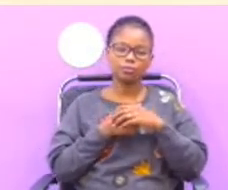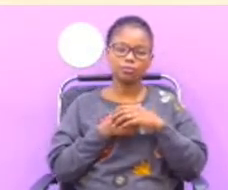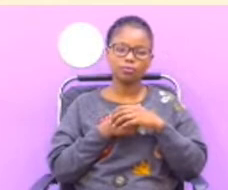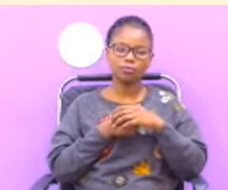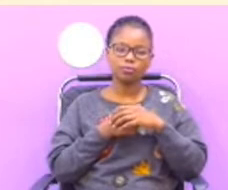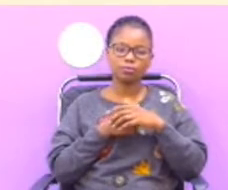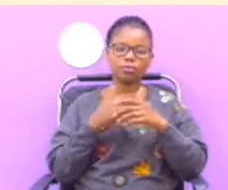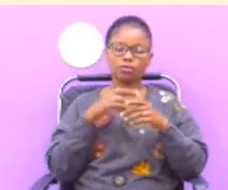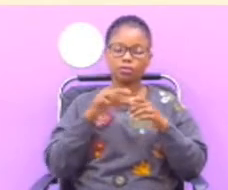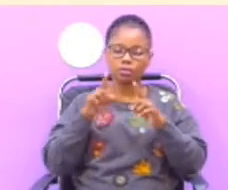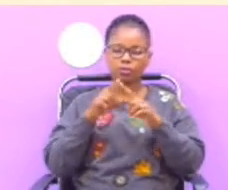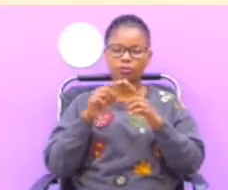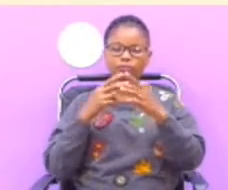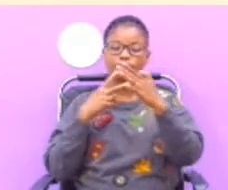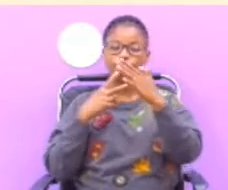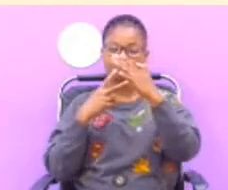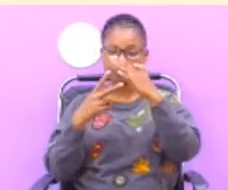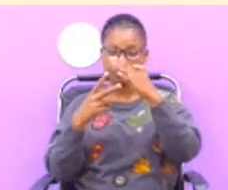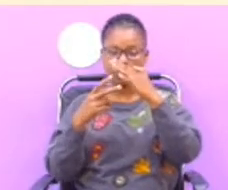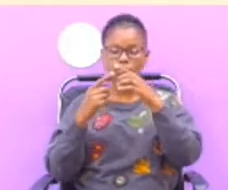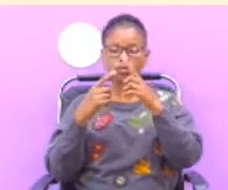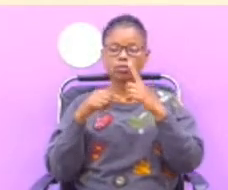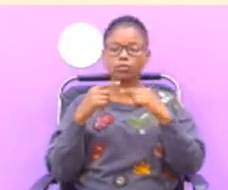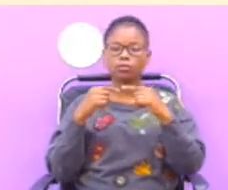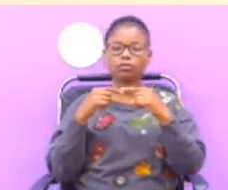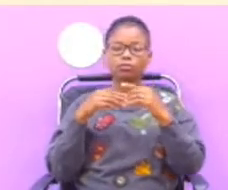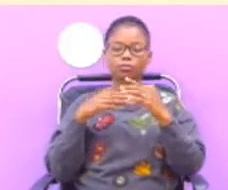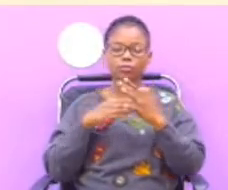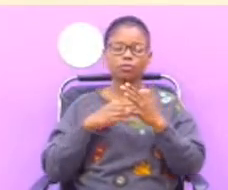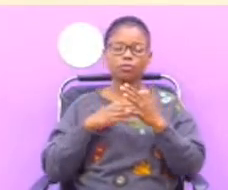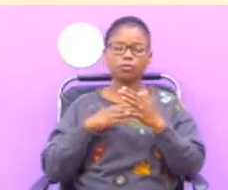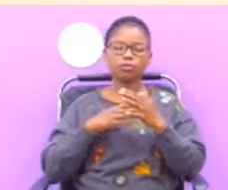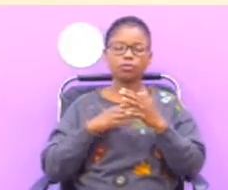Na mũgambo wa kinya nĩ wa kinya.